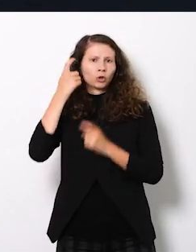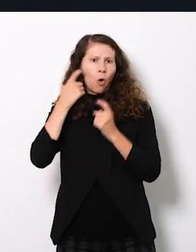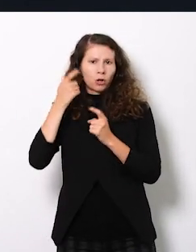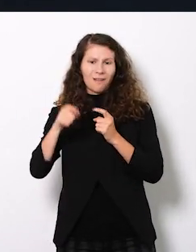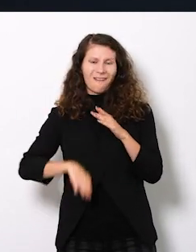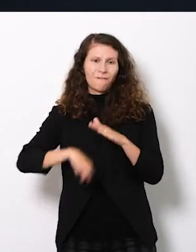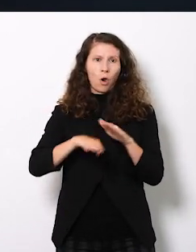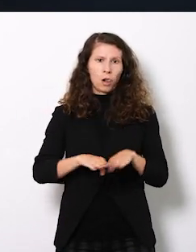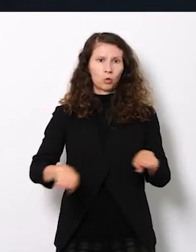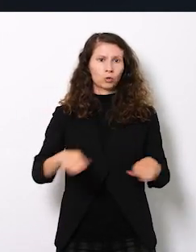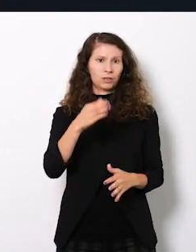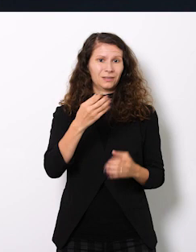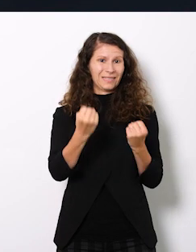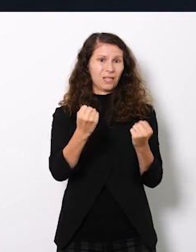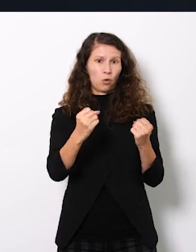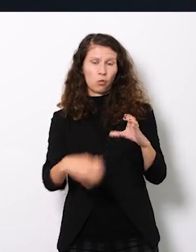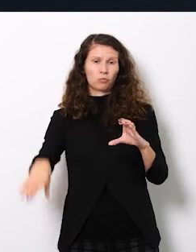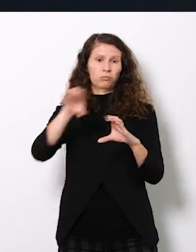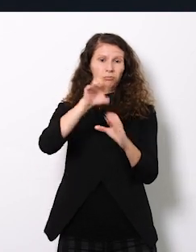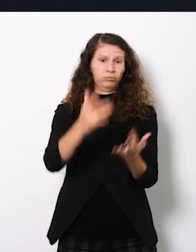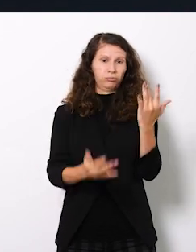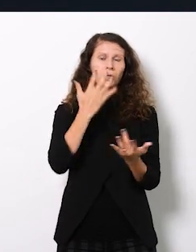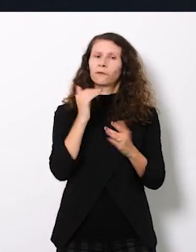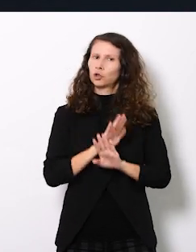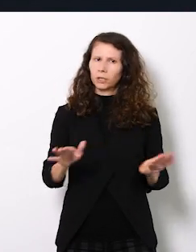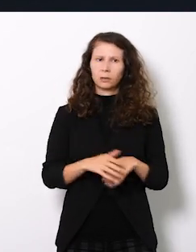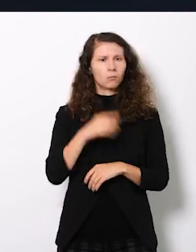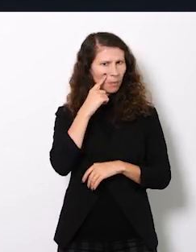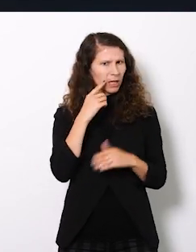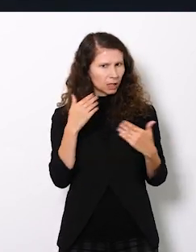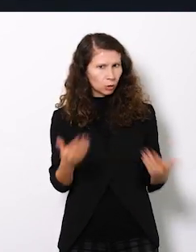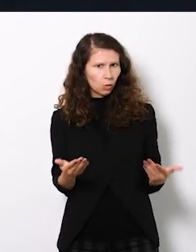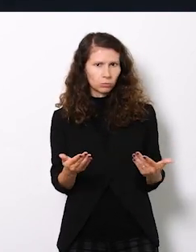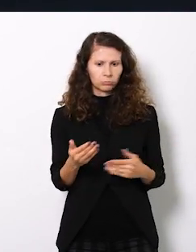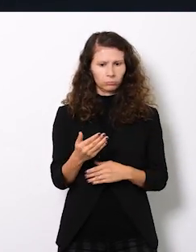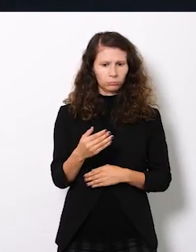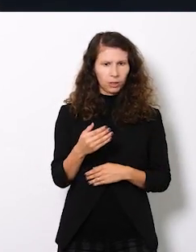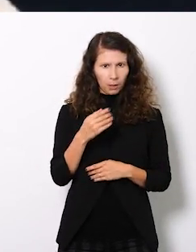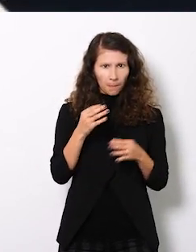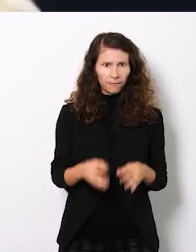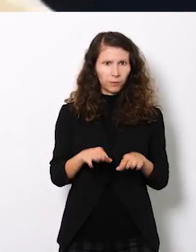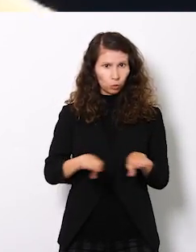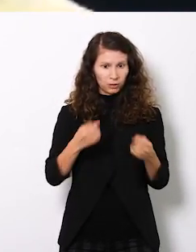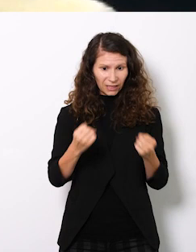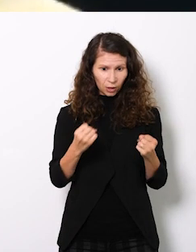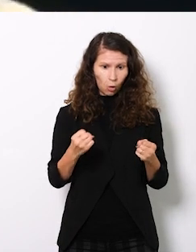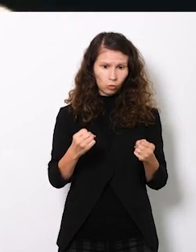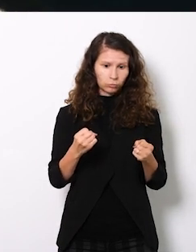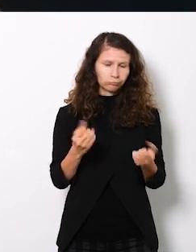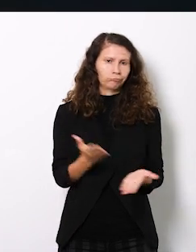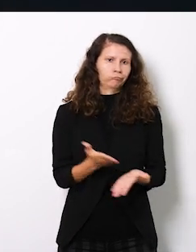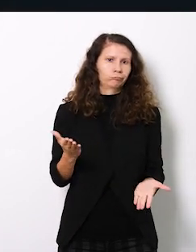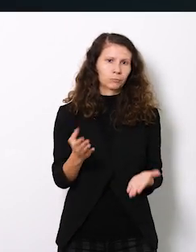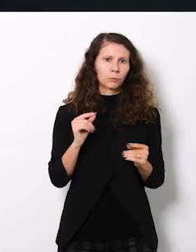die Grundsicherung angerechnet werden. Sie wissen ja, gegenwärtig ist so, du hast Grundsicherung und hast du Grundsicherung. Und was du selbst für ich sage